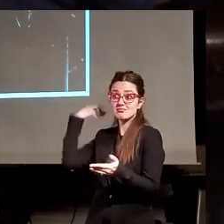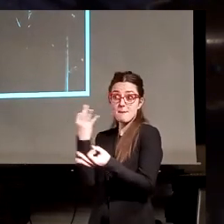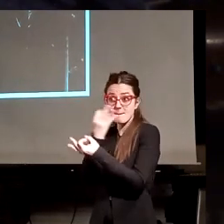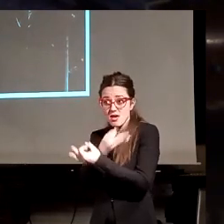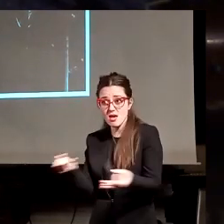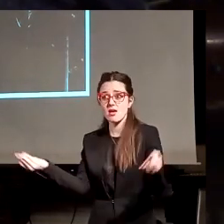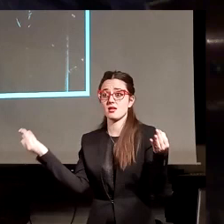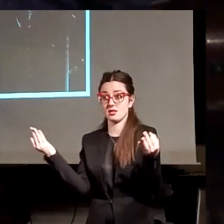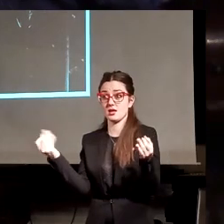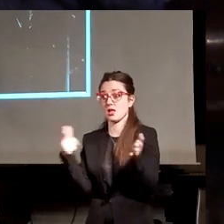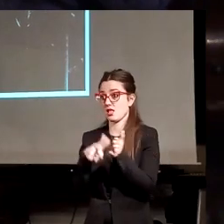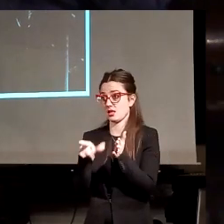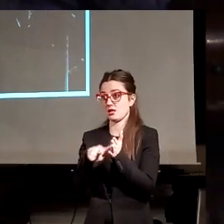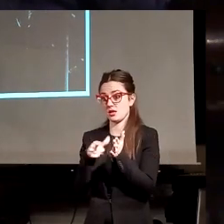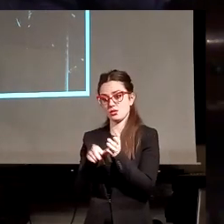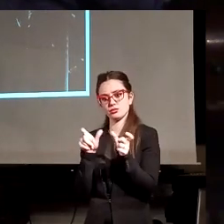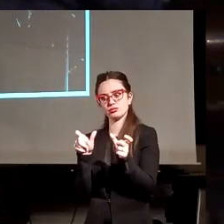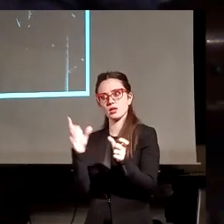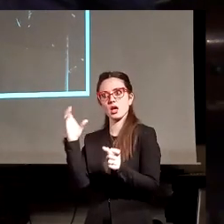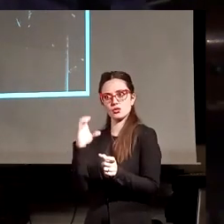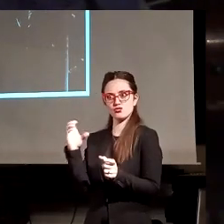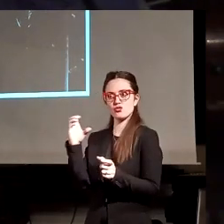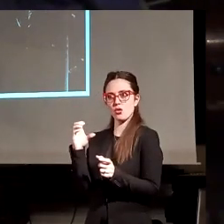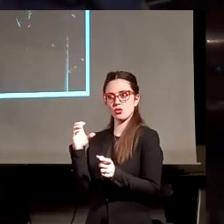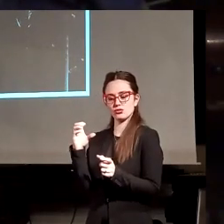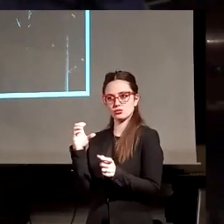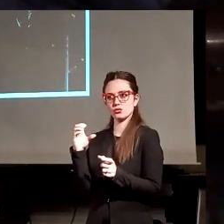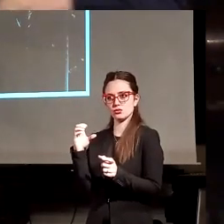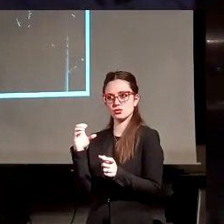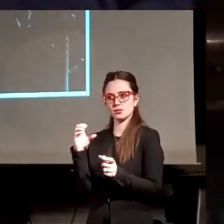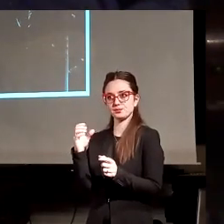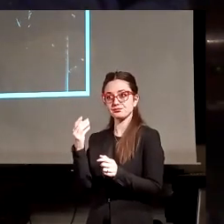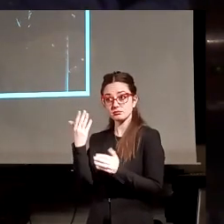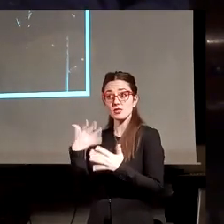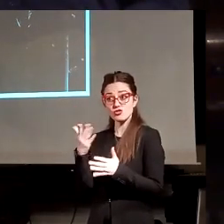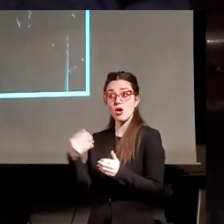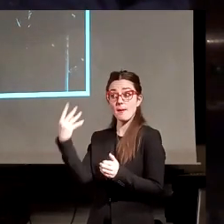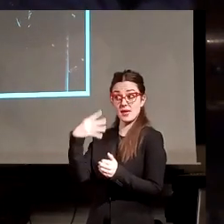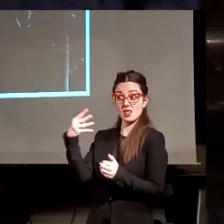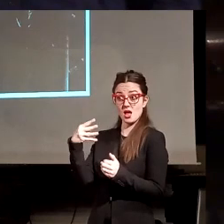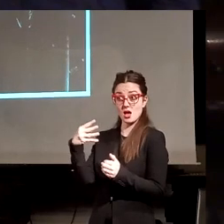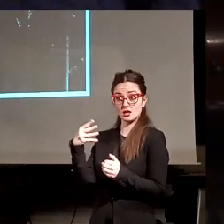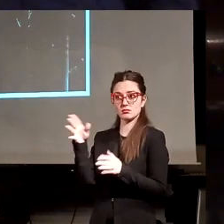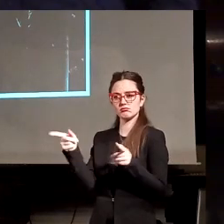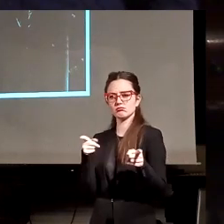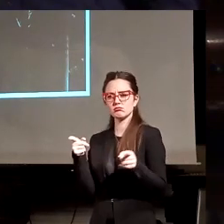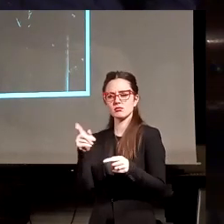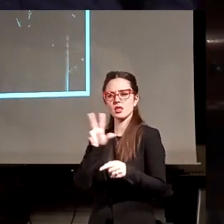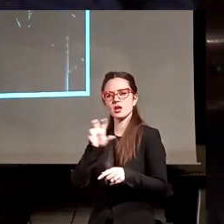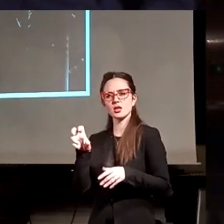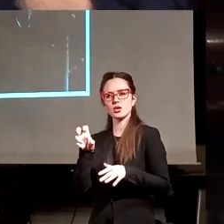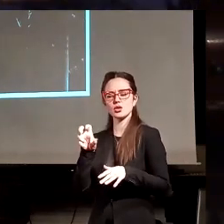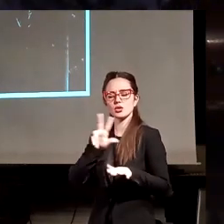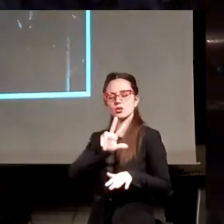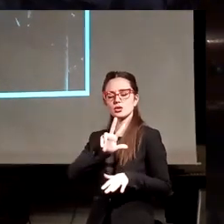stroncatura tanto fare proprio parla del chisciotte e ne parla prima di di pierre menard che è del 38 39 se